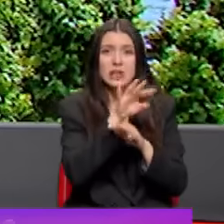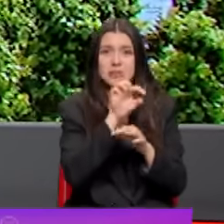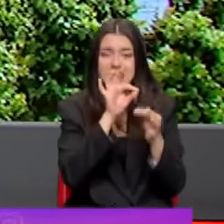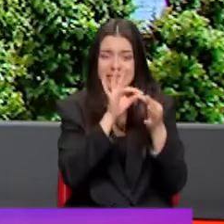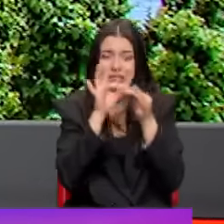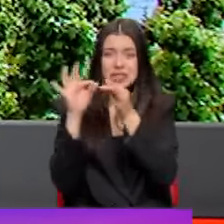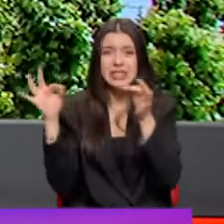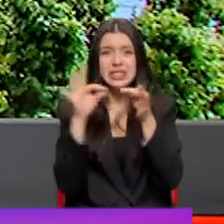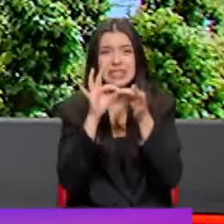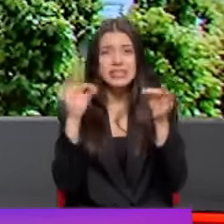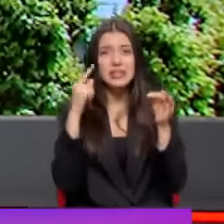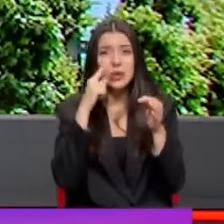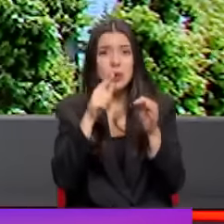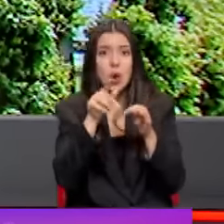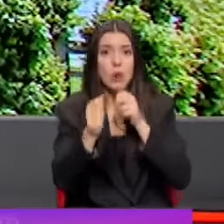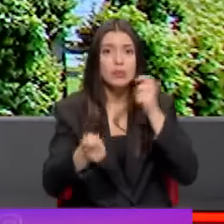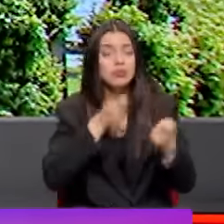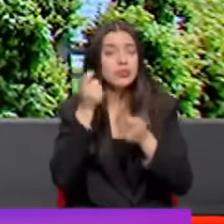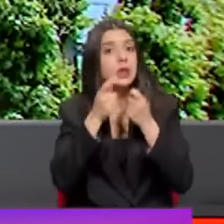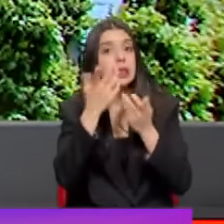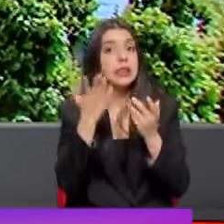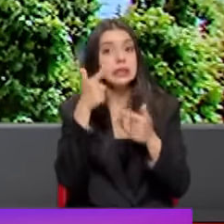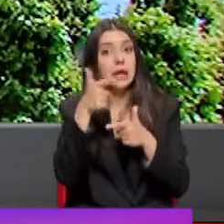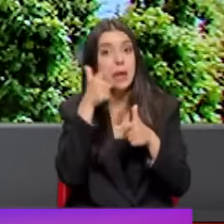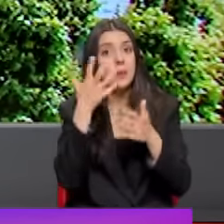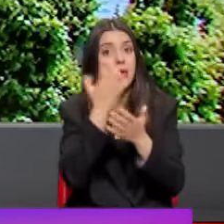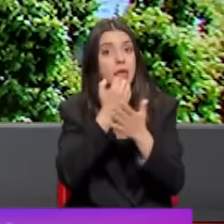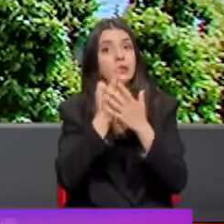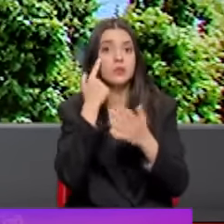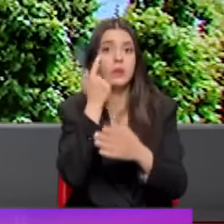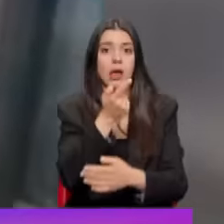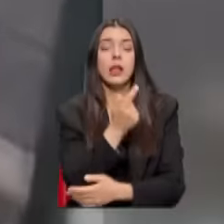o çizgideki mücadele bakın kameralara nasıl